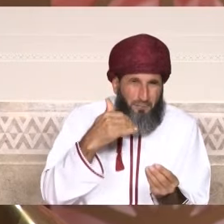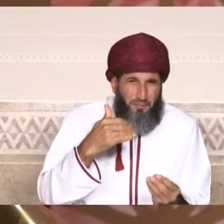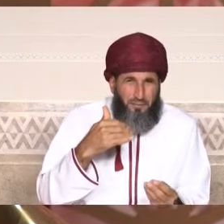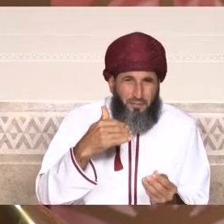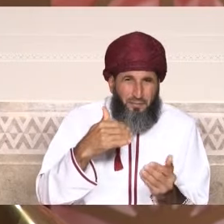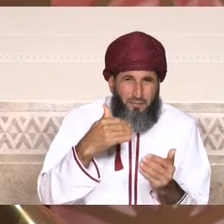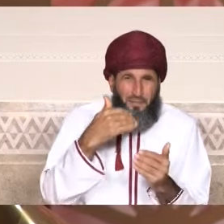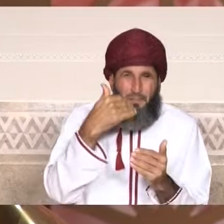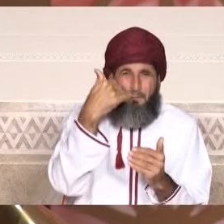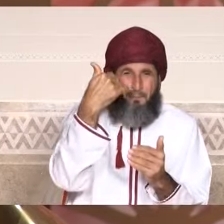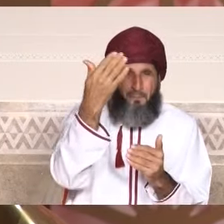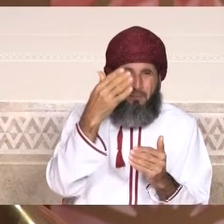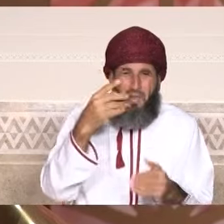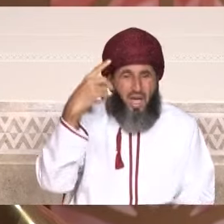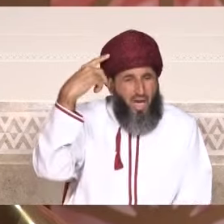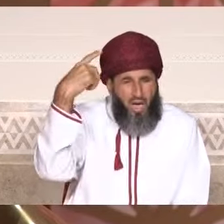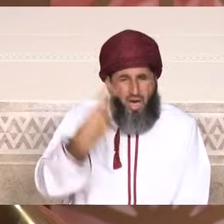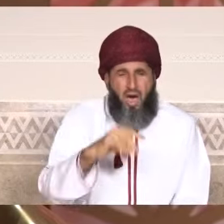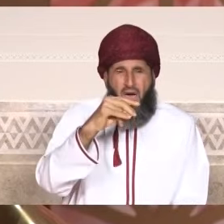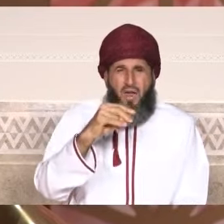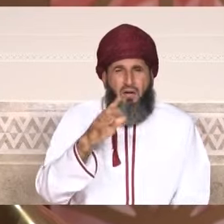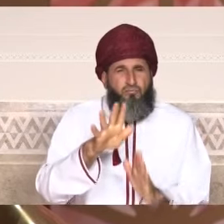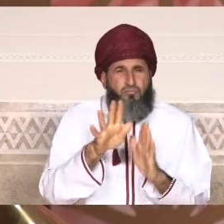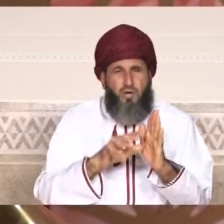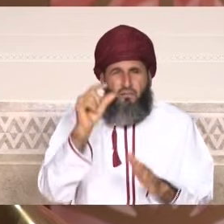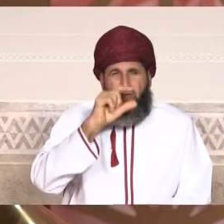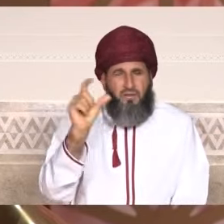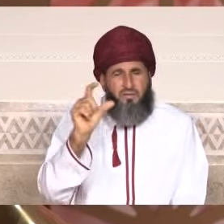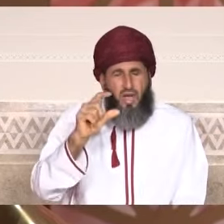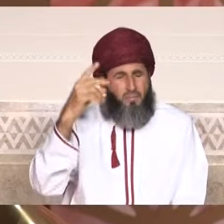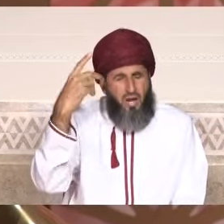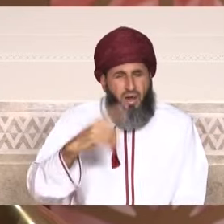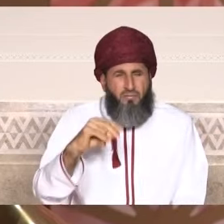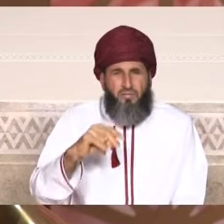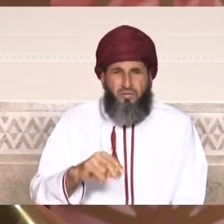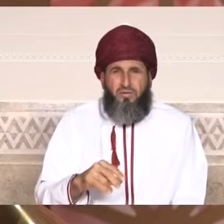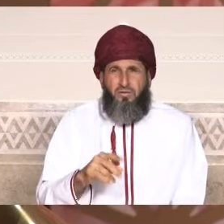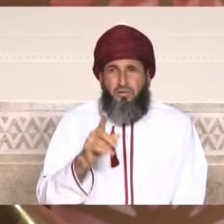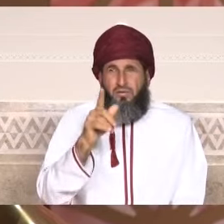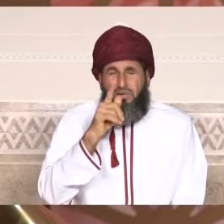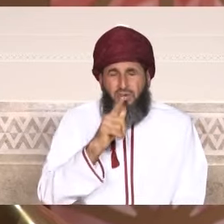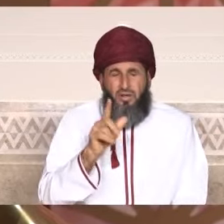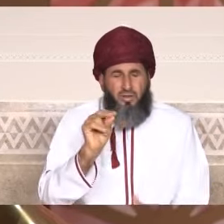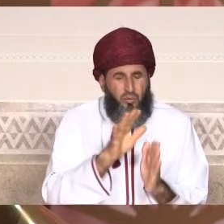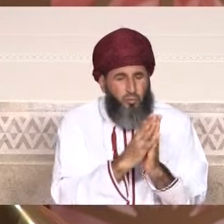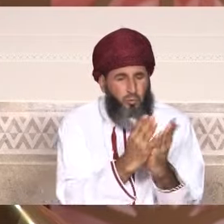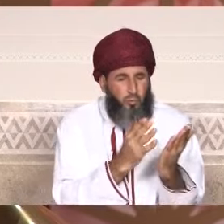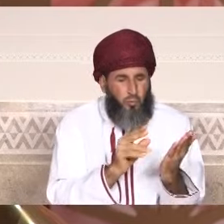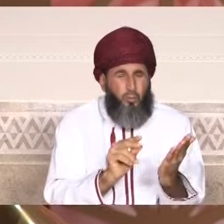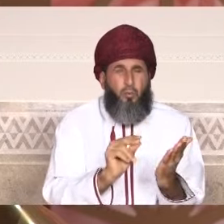الأجانب محرم في شرع الله تبارك وتعالى، فالله عز وجل في كتابه